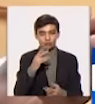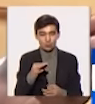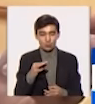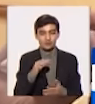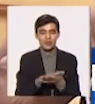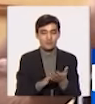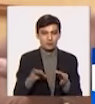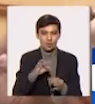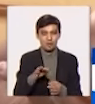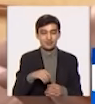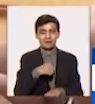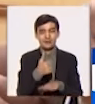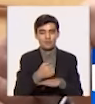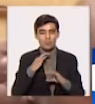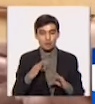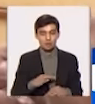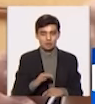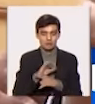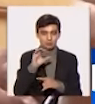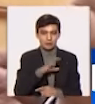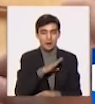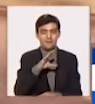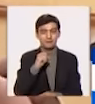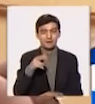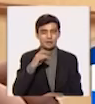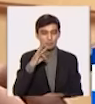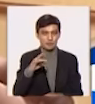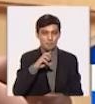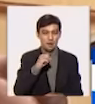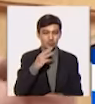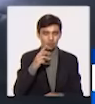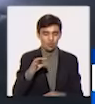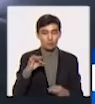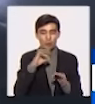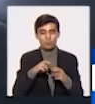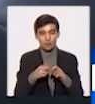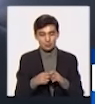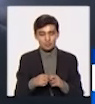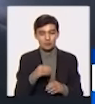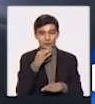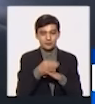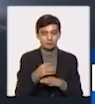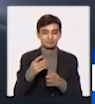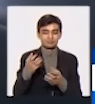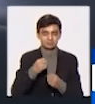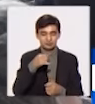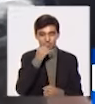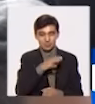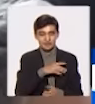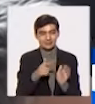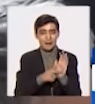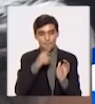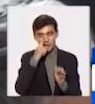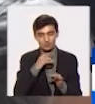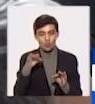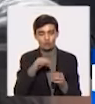шағым бас прокуратураға жіберілген екен. Ал Владимир Башконың өзінен осы мәселеге байланысты жауап алу мүмкін болмады. Осыдан 7 ай бұрын